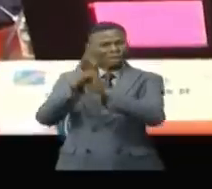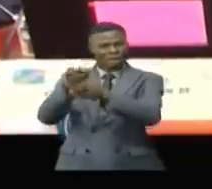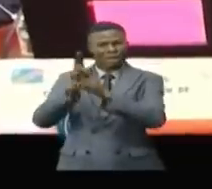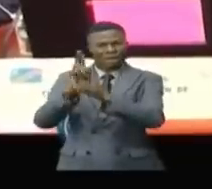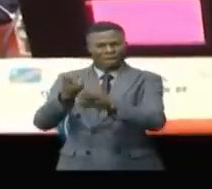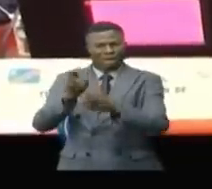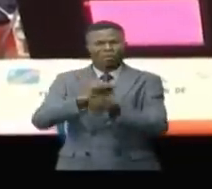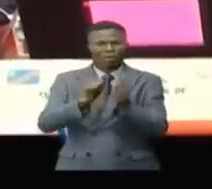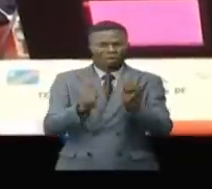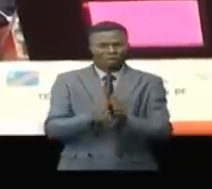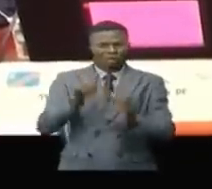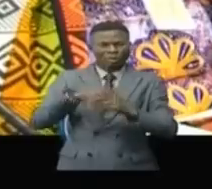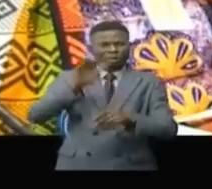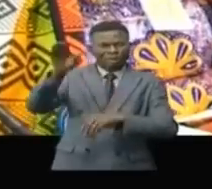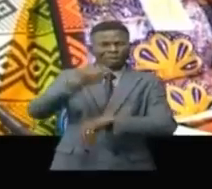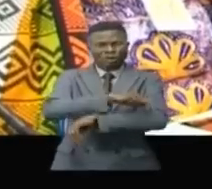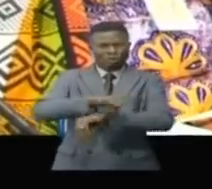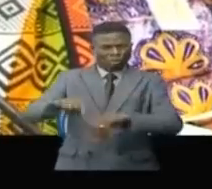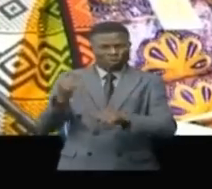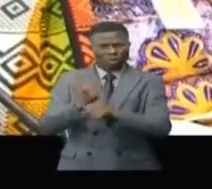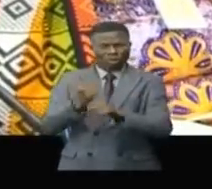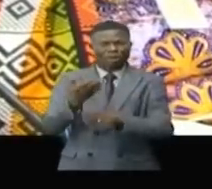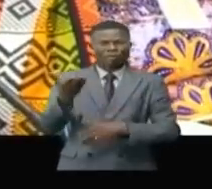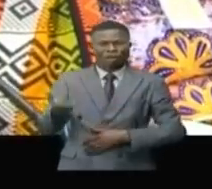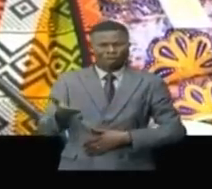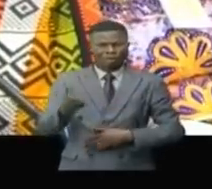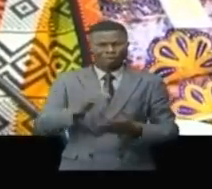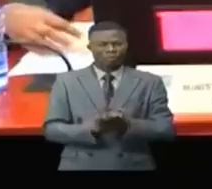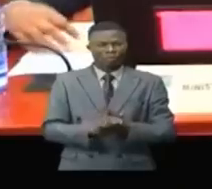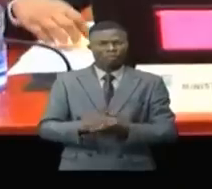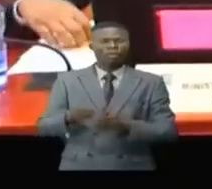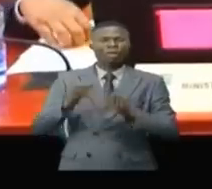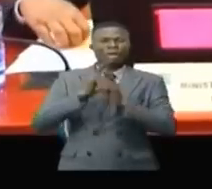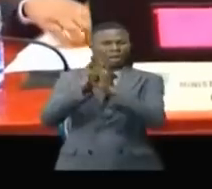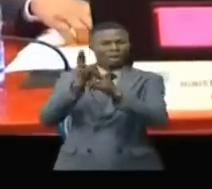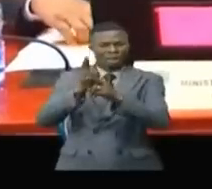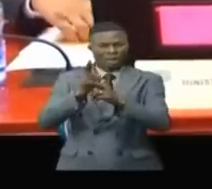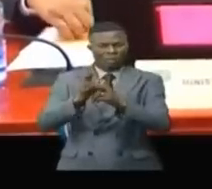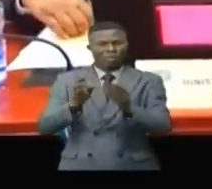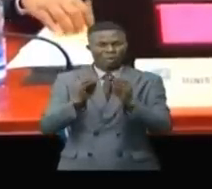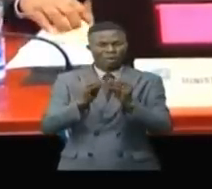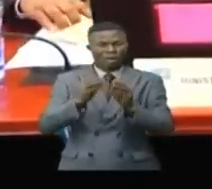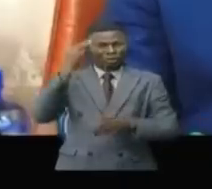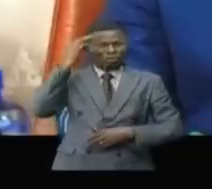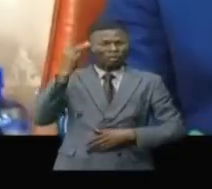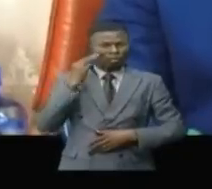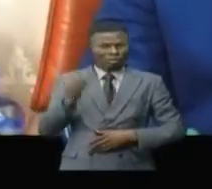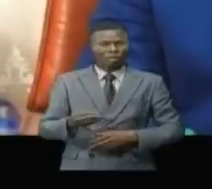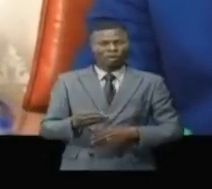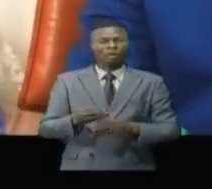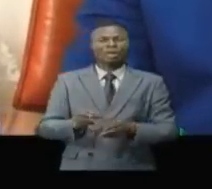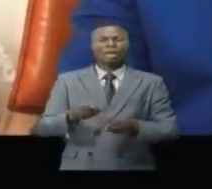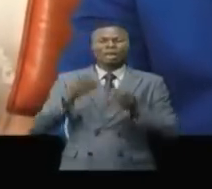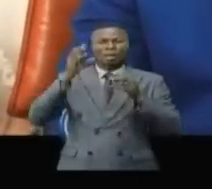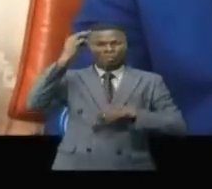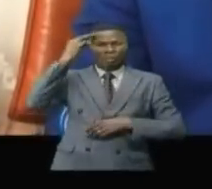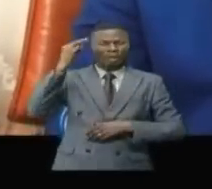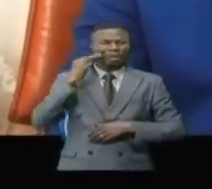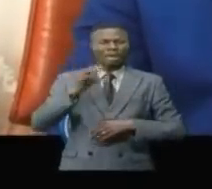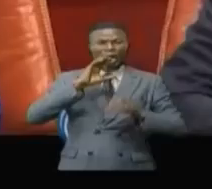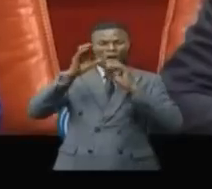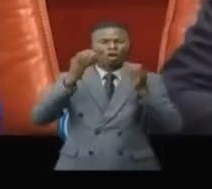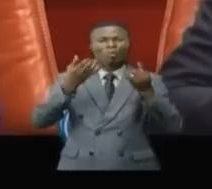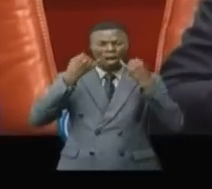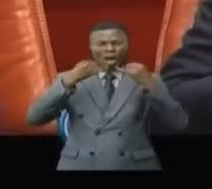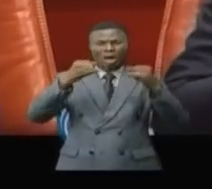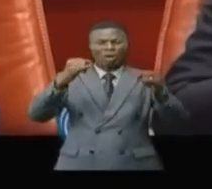la situation dans son secteur. Le compte-rendu de cette réunion sera donné par le ministre de la Communication et Médias,